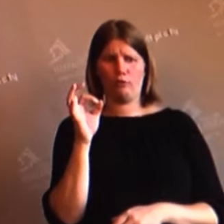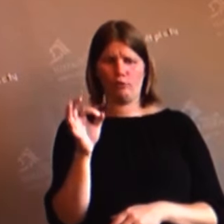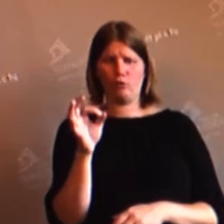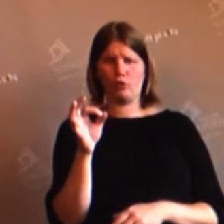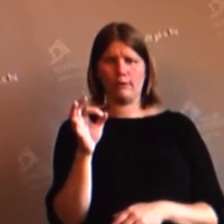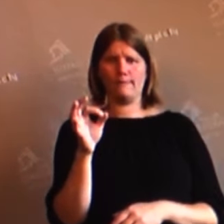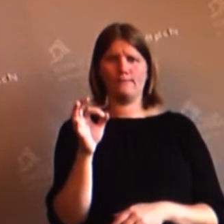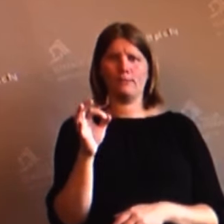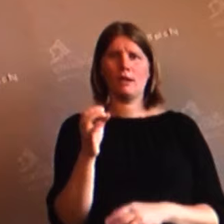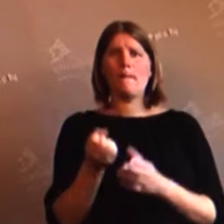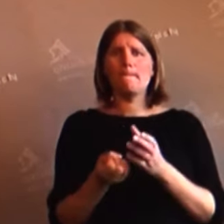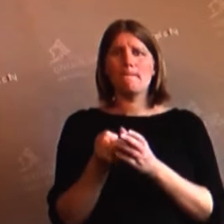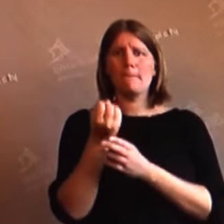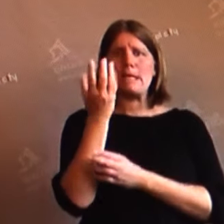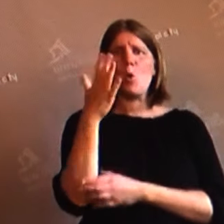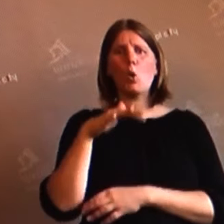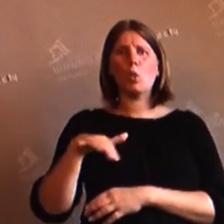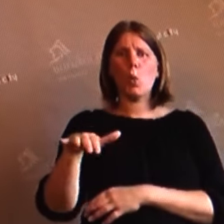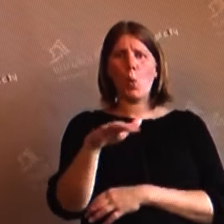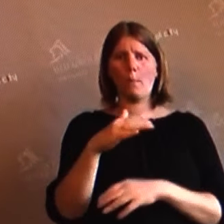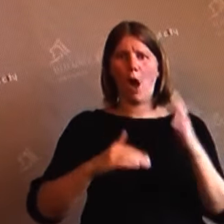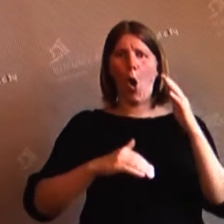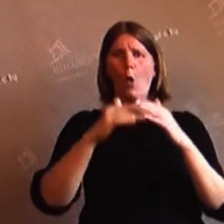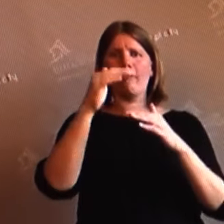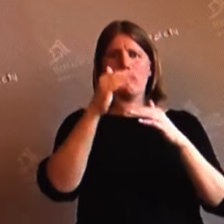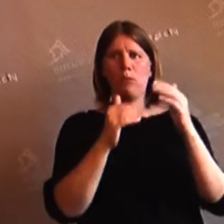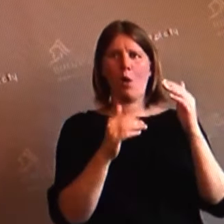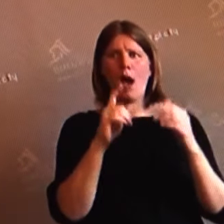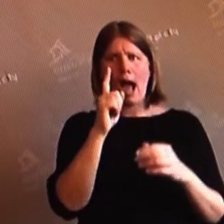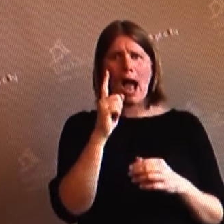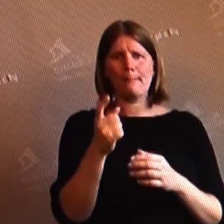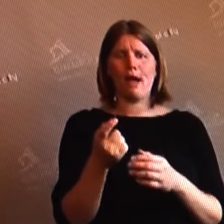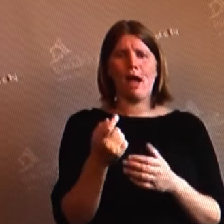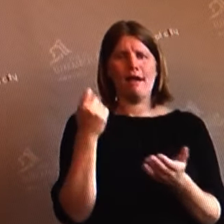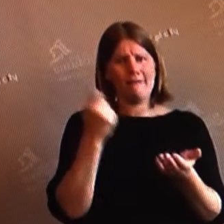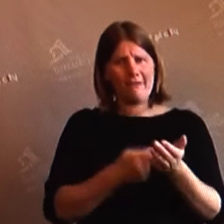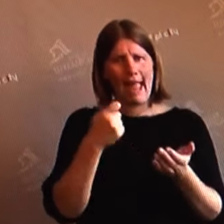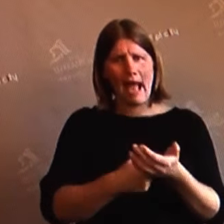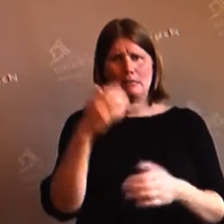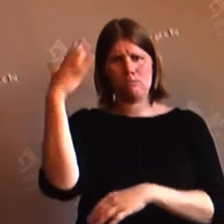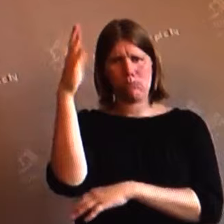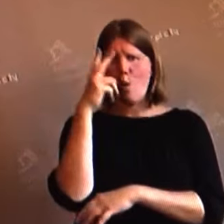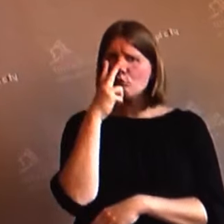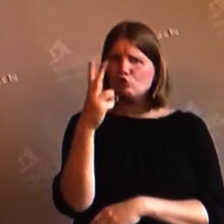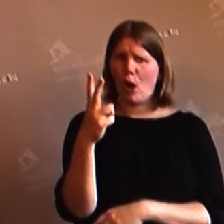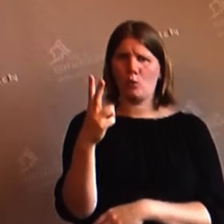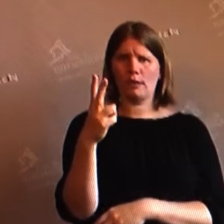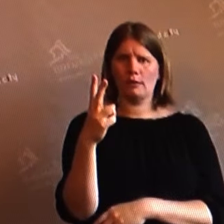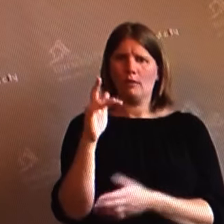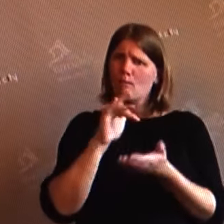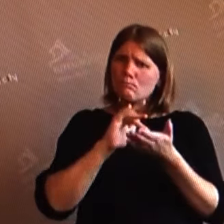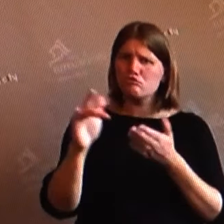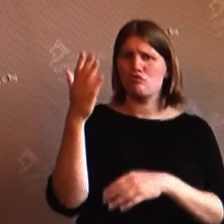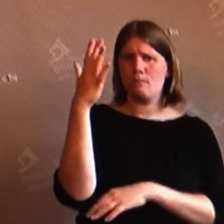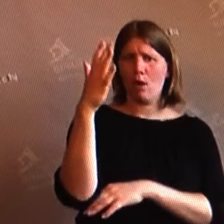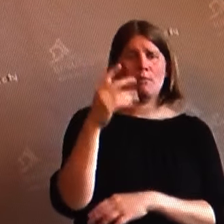einem gewissen Biotopabbau, anstatt auch einfach den ökologischen Wert vom Baum als solchen zu sehen. Man hat an der Stadt so terribel viel